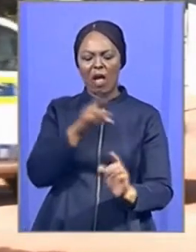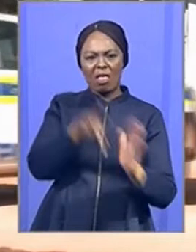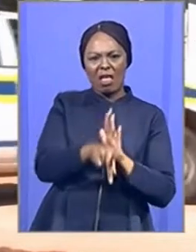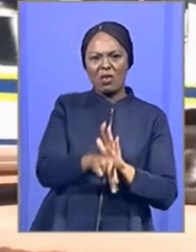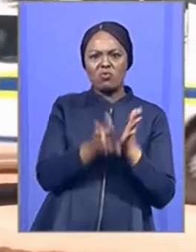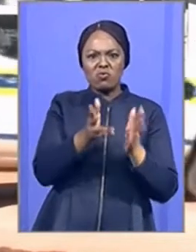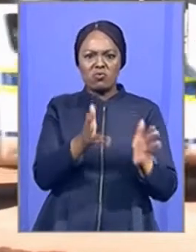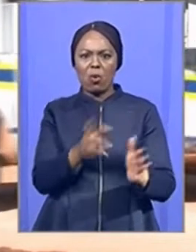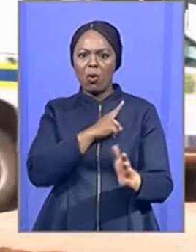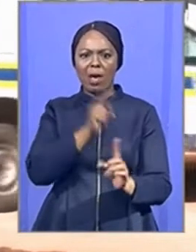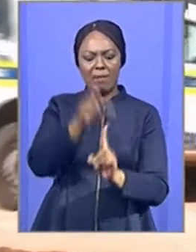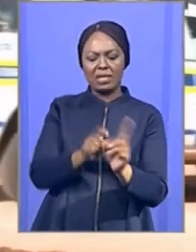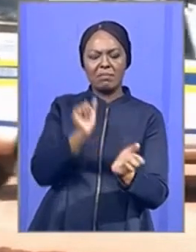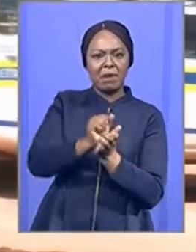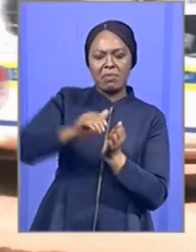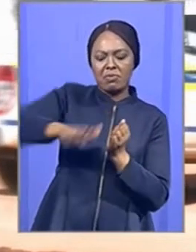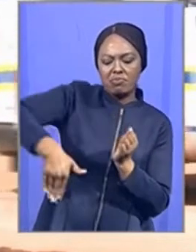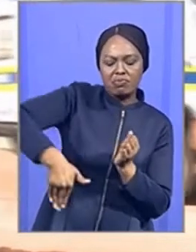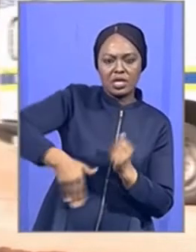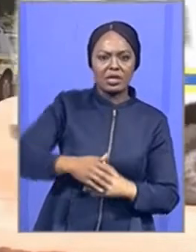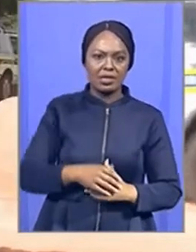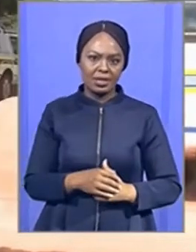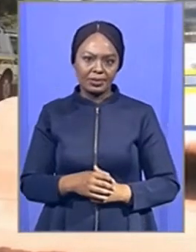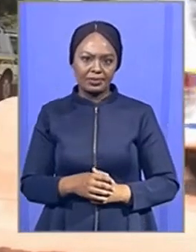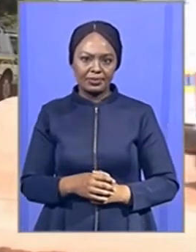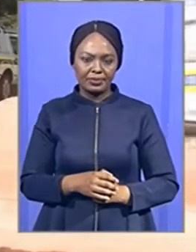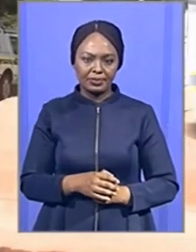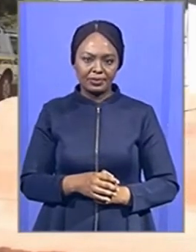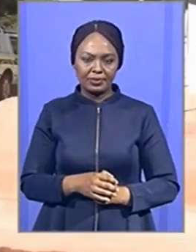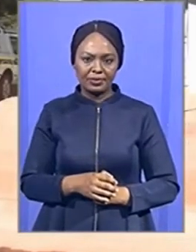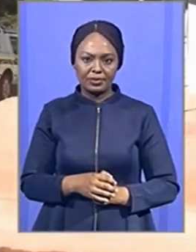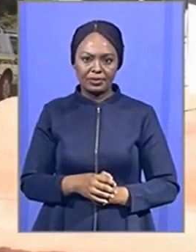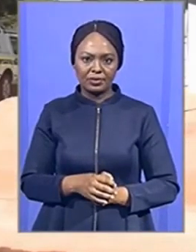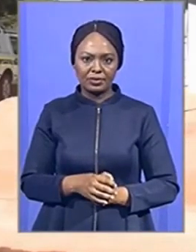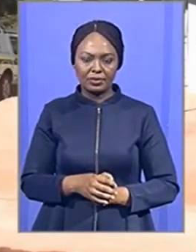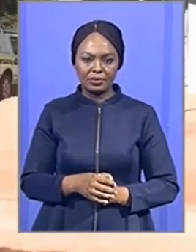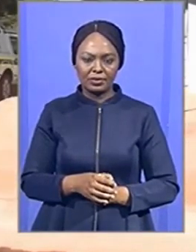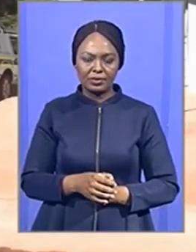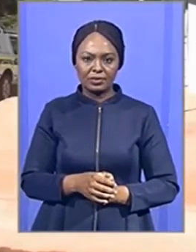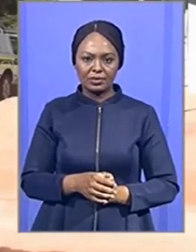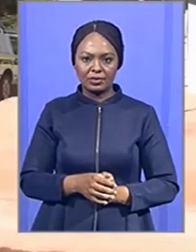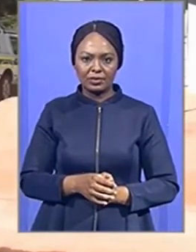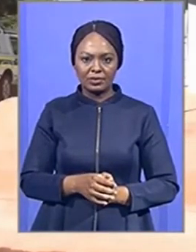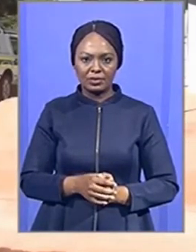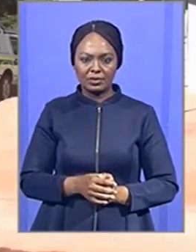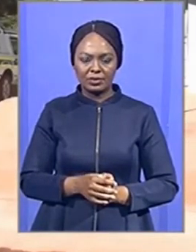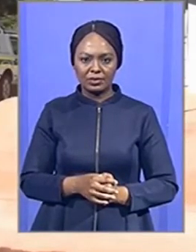ope yo tshwerweng ga jaana. Tebogo Phakedi wa dikgang tsa SABC mo Lekgalong kwa ntle ga Rustenburg.